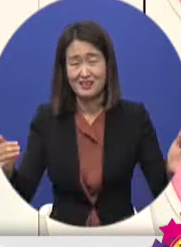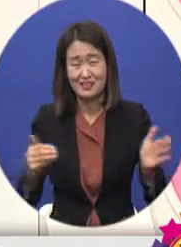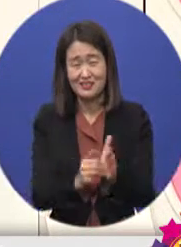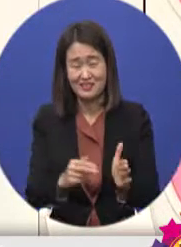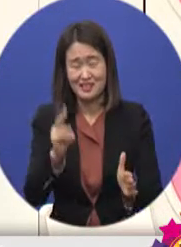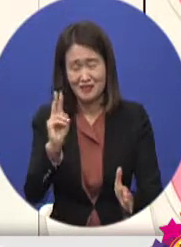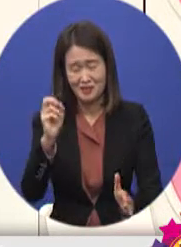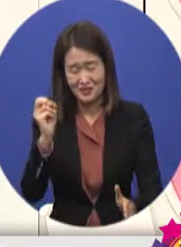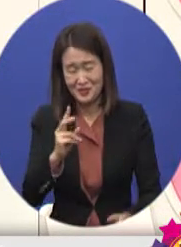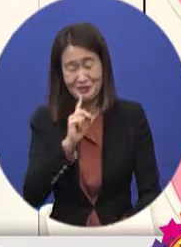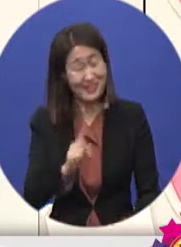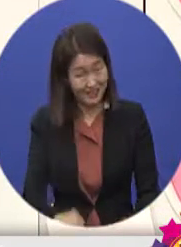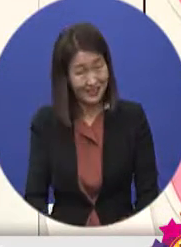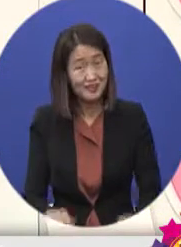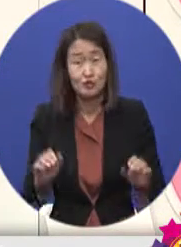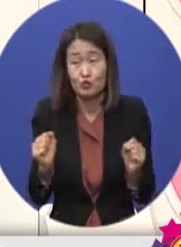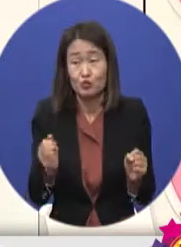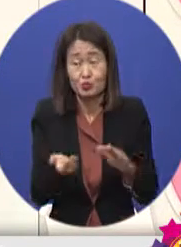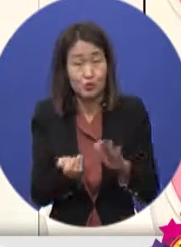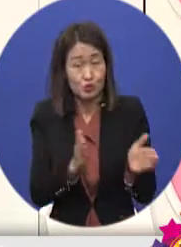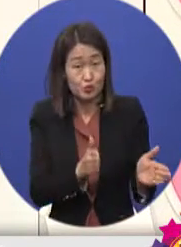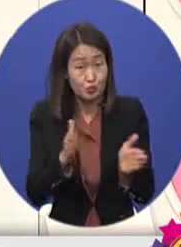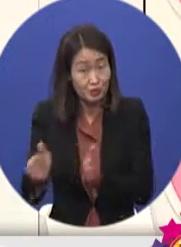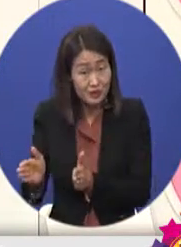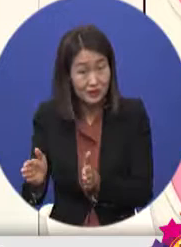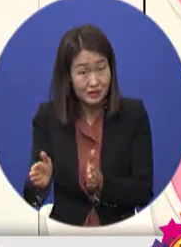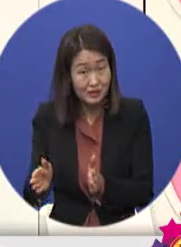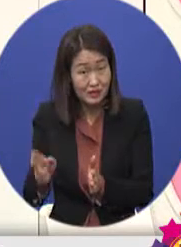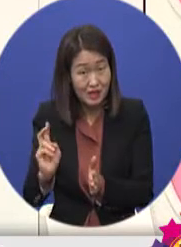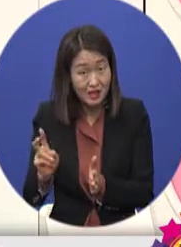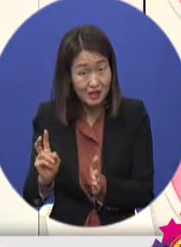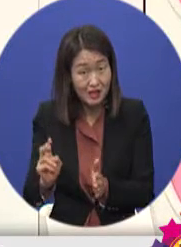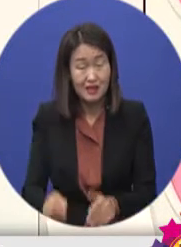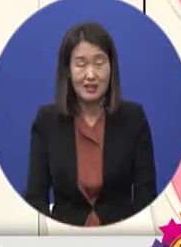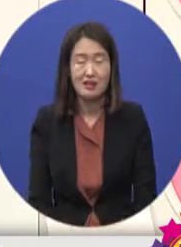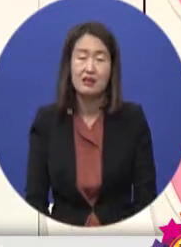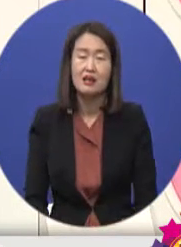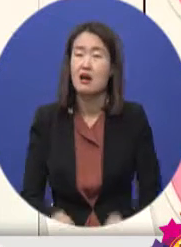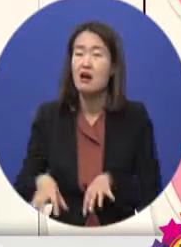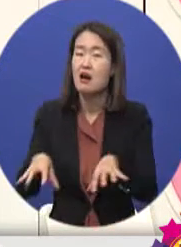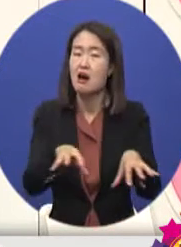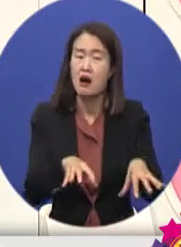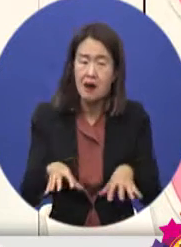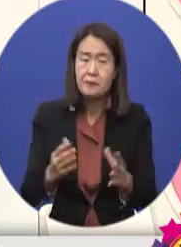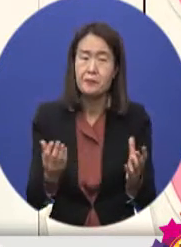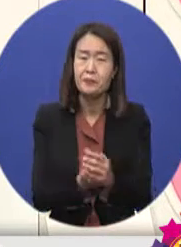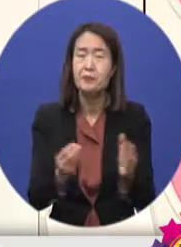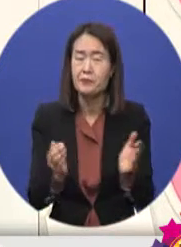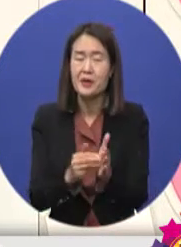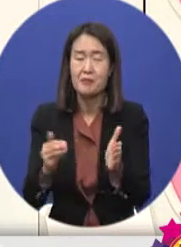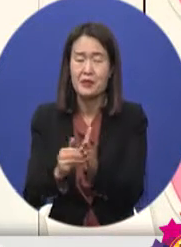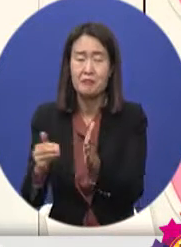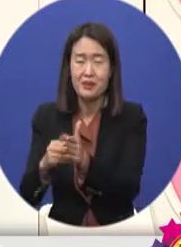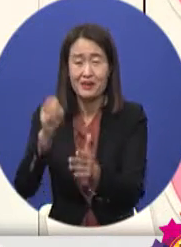겨울 맞을 준비는 어떻게 해 놓으셨어요? 예, 어차피 뭐 짐장 같은 것도 다 끝났고 뭐